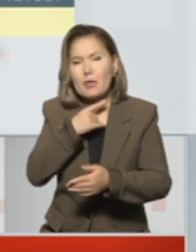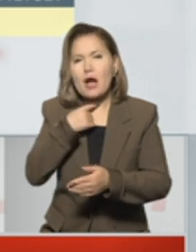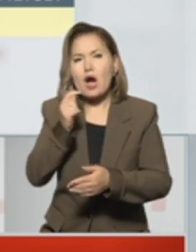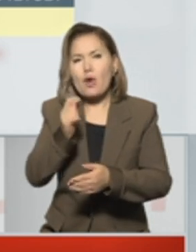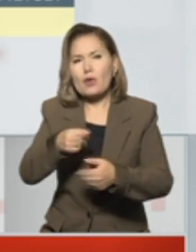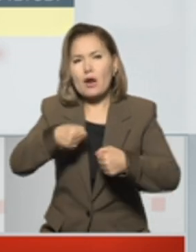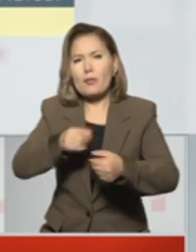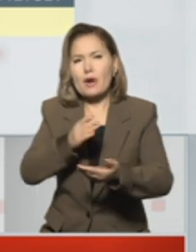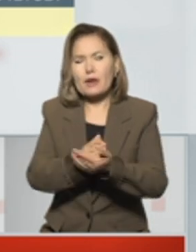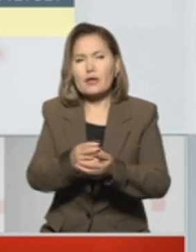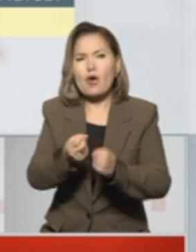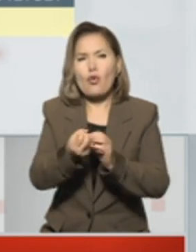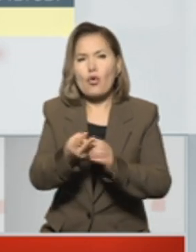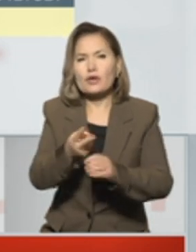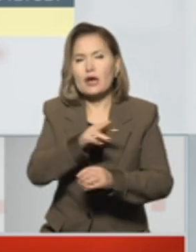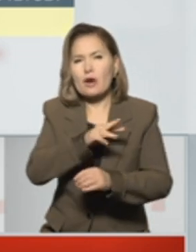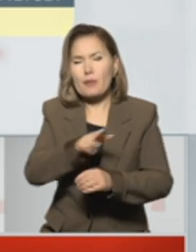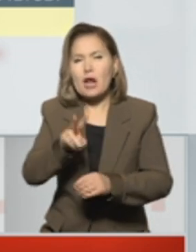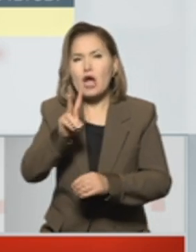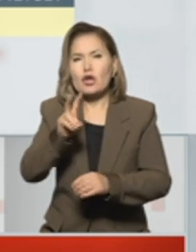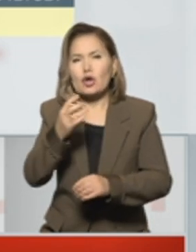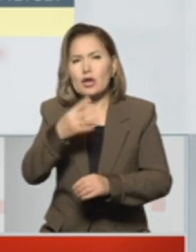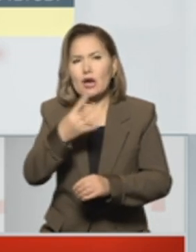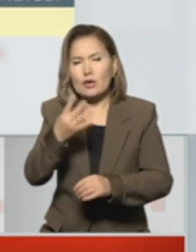беру құқығына ие